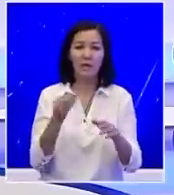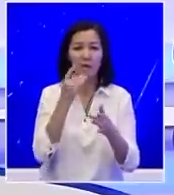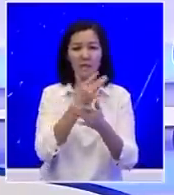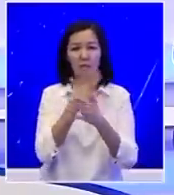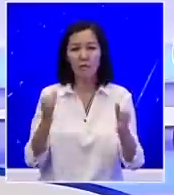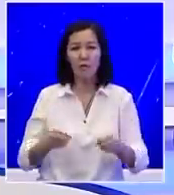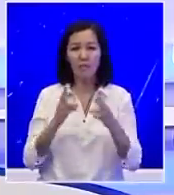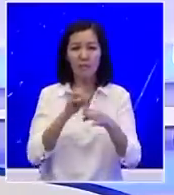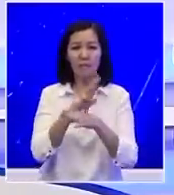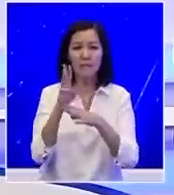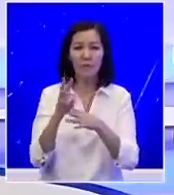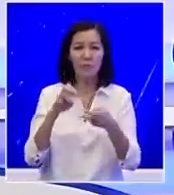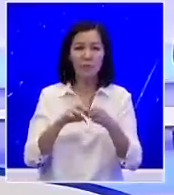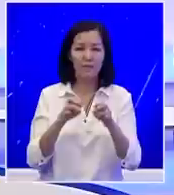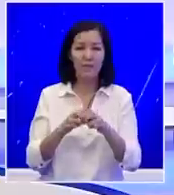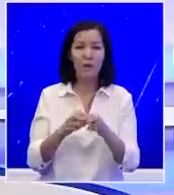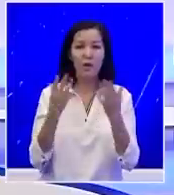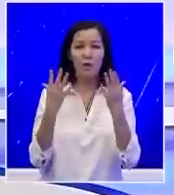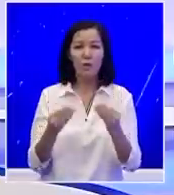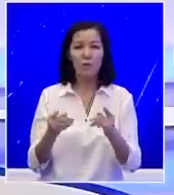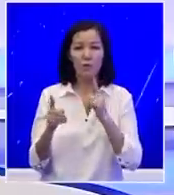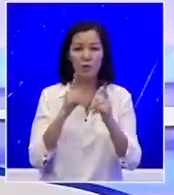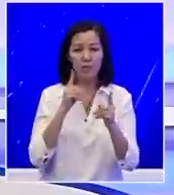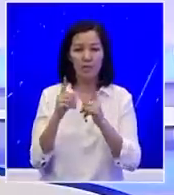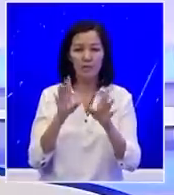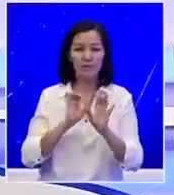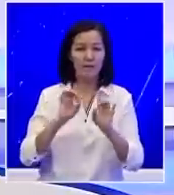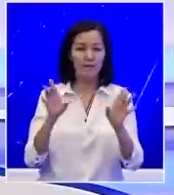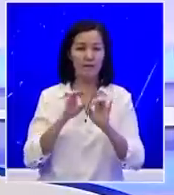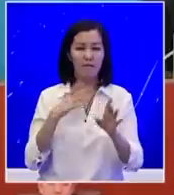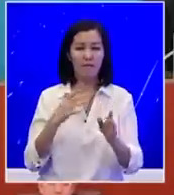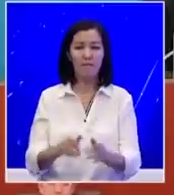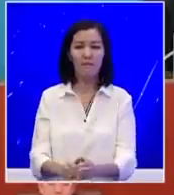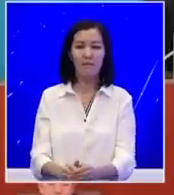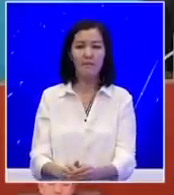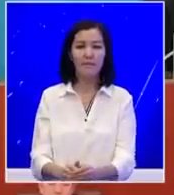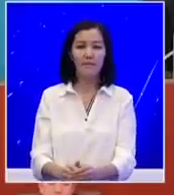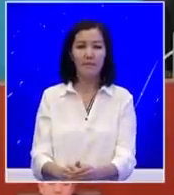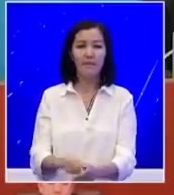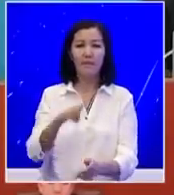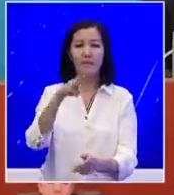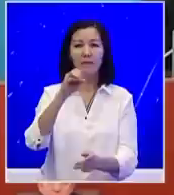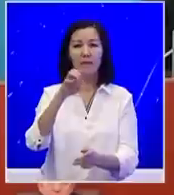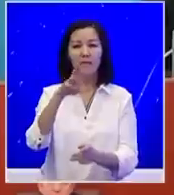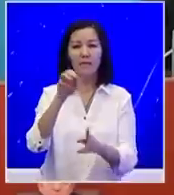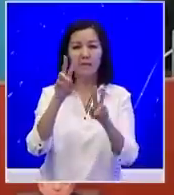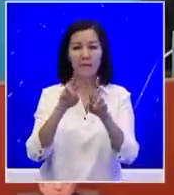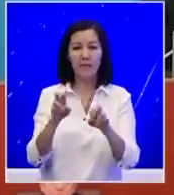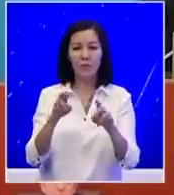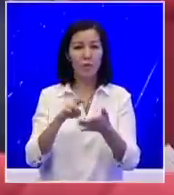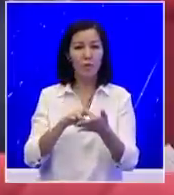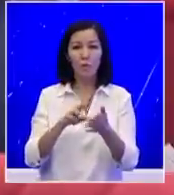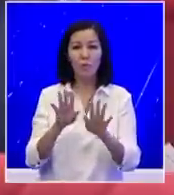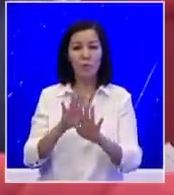қауіпсіздігін қамтамасыз ету мәселесі де күн тәртібінен түскен жоқ. Тест жасатудан қорқпаңыздар. Неғұрлым